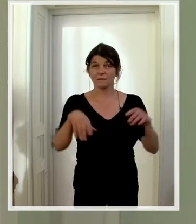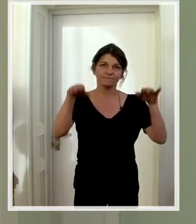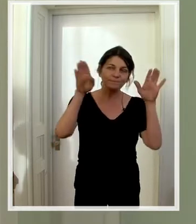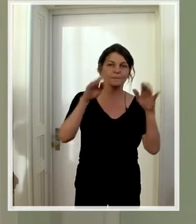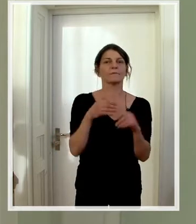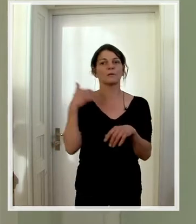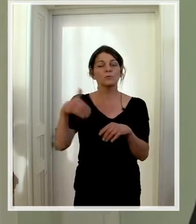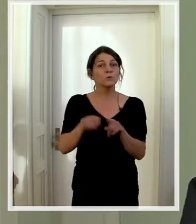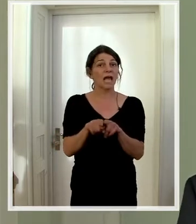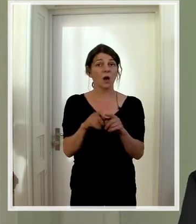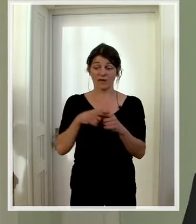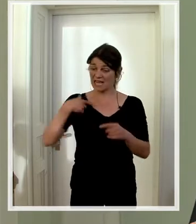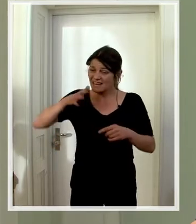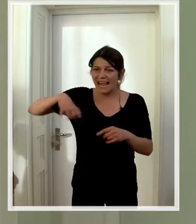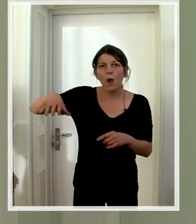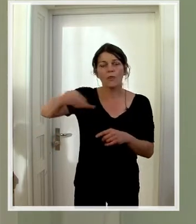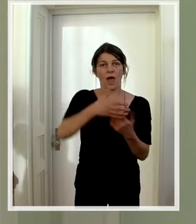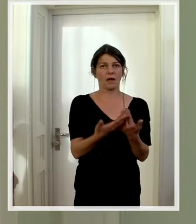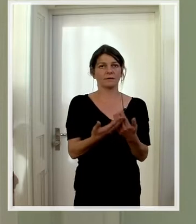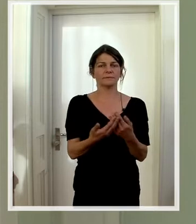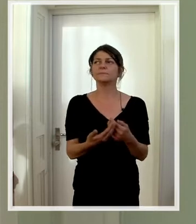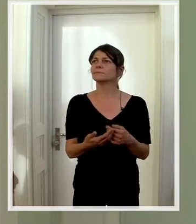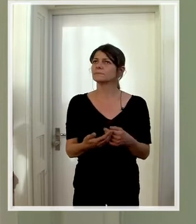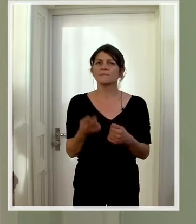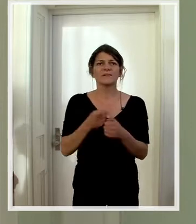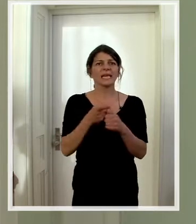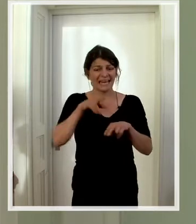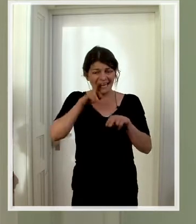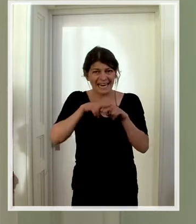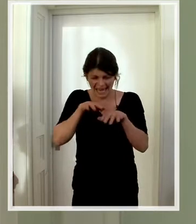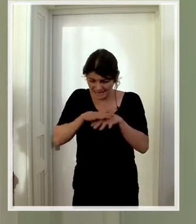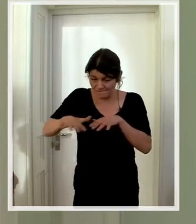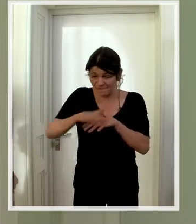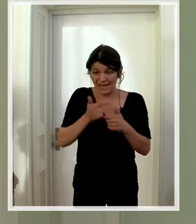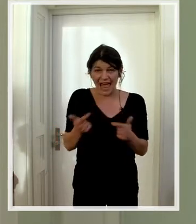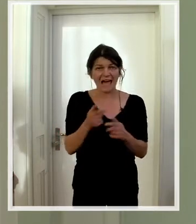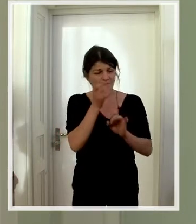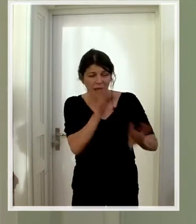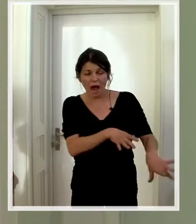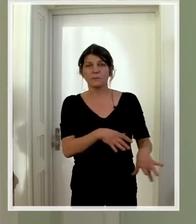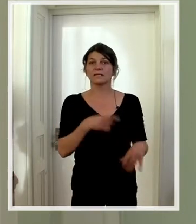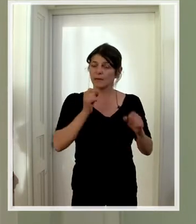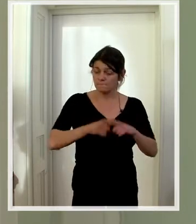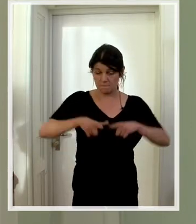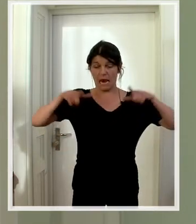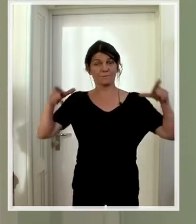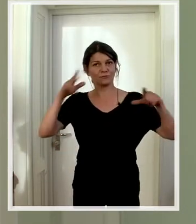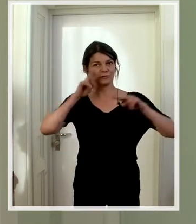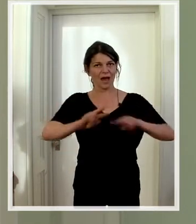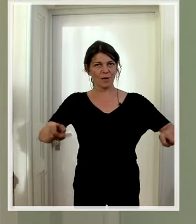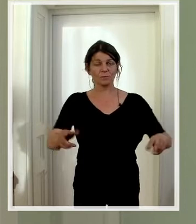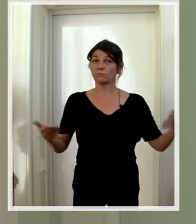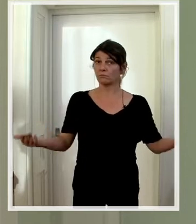wie ich sage, wenn wir regional, wenn wir mal unsere kleinräumliche Thematik mal verlassen und mal aufzoomen, dann würden wir feststellen, dass wir